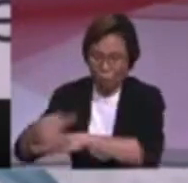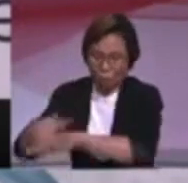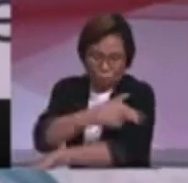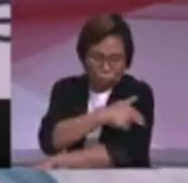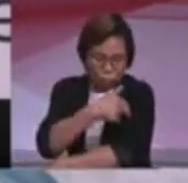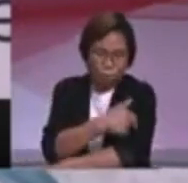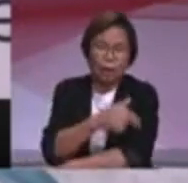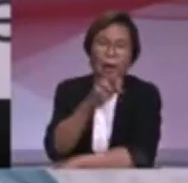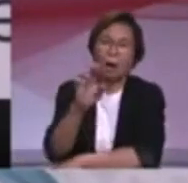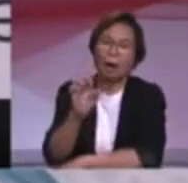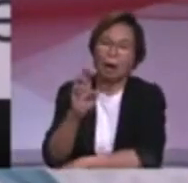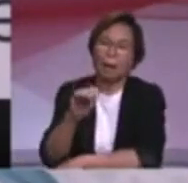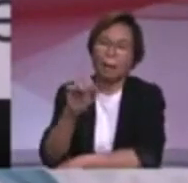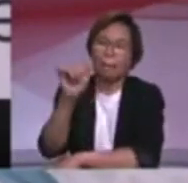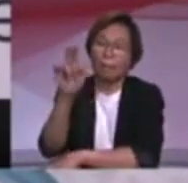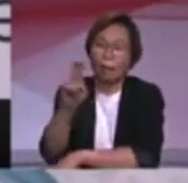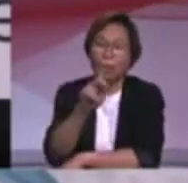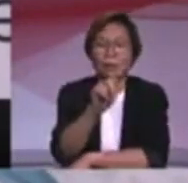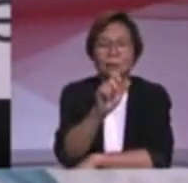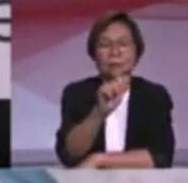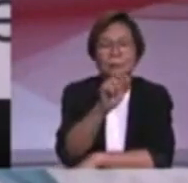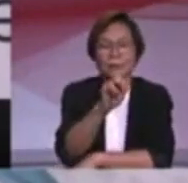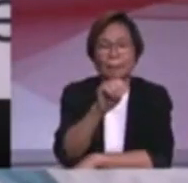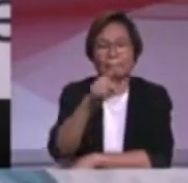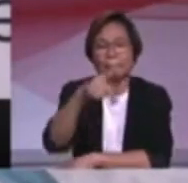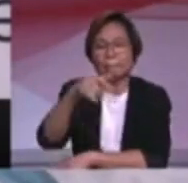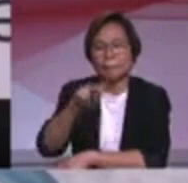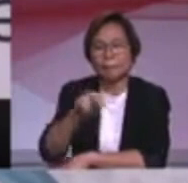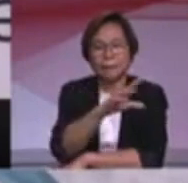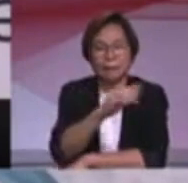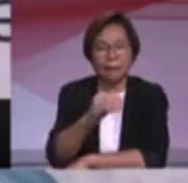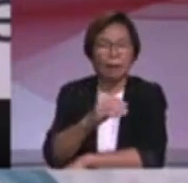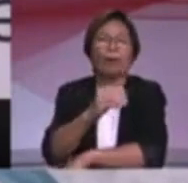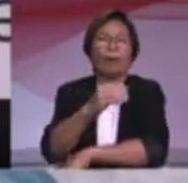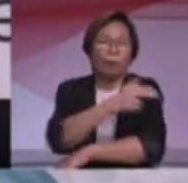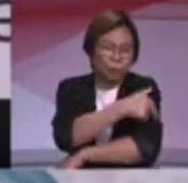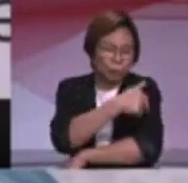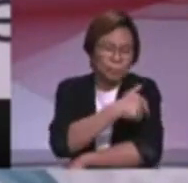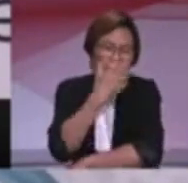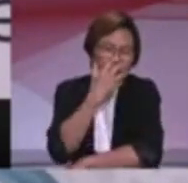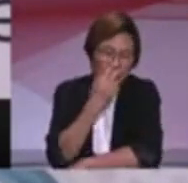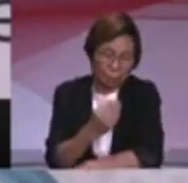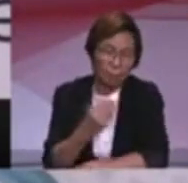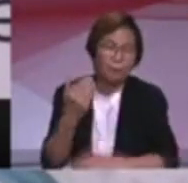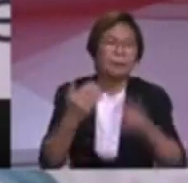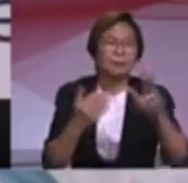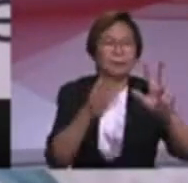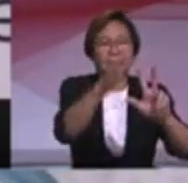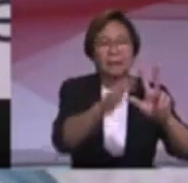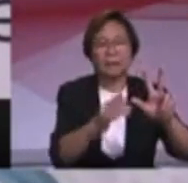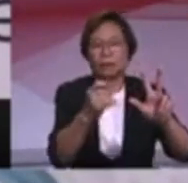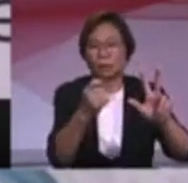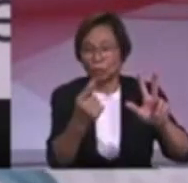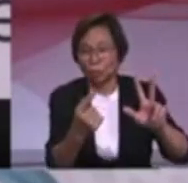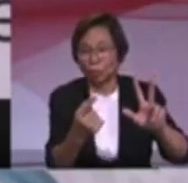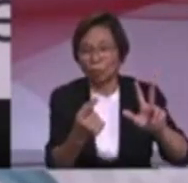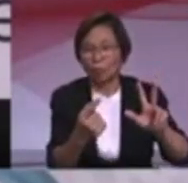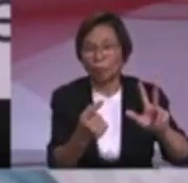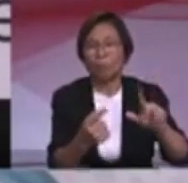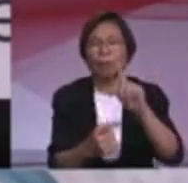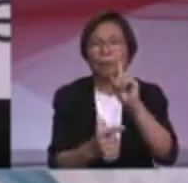Hospital Rembau, Hospital Tampin dan juga Hospital Tuanku Jaafar Seremban. Sehingga 3 November 2020,